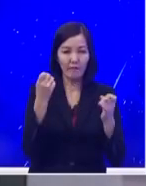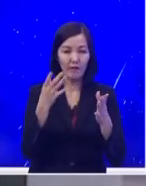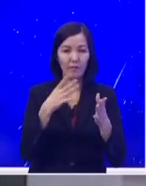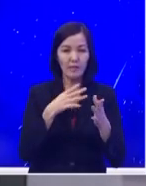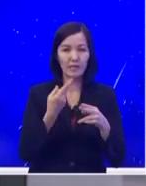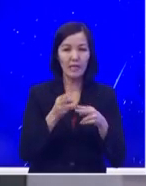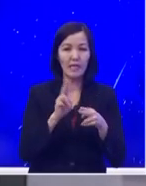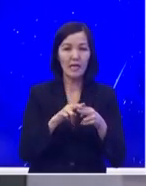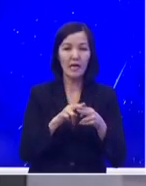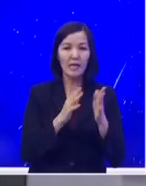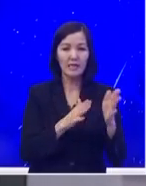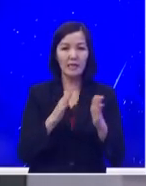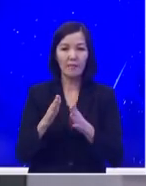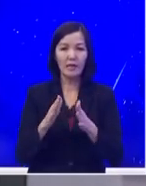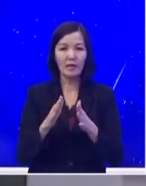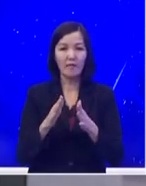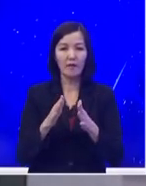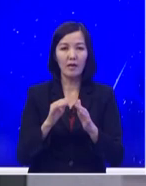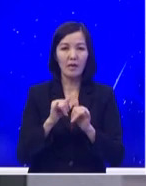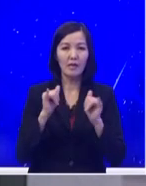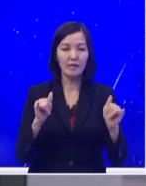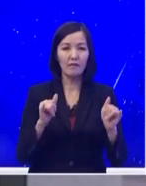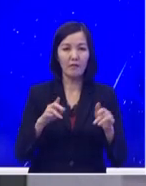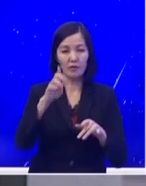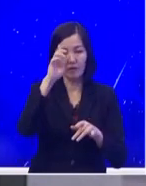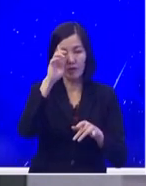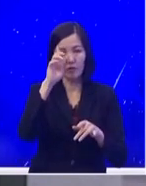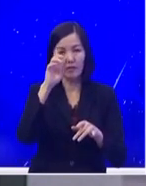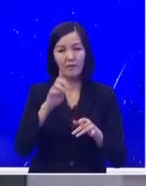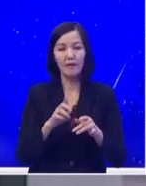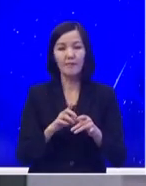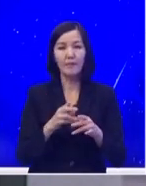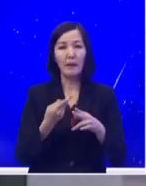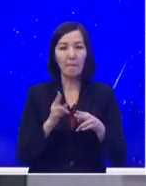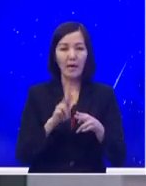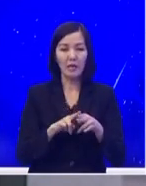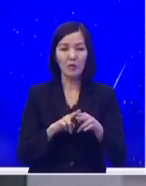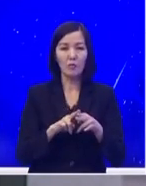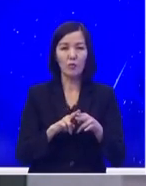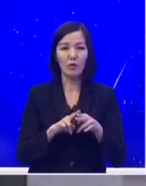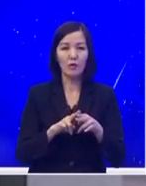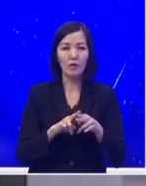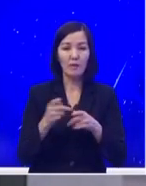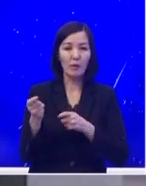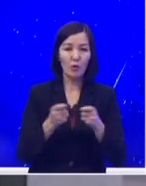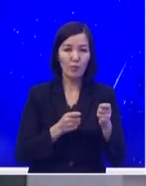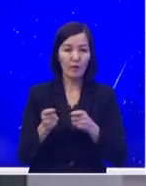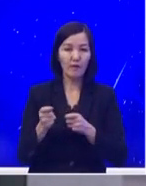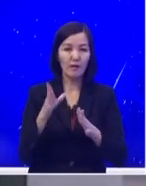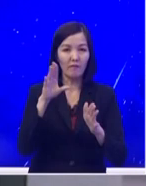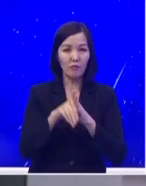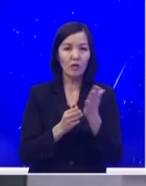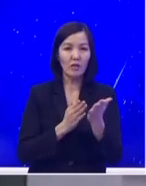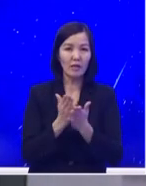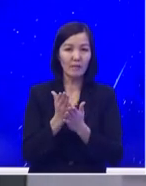для стабильного, слышащего, развивающегося государства. Поэтому при управлении внутренней